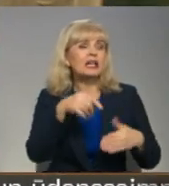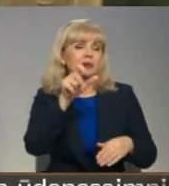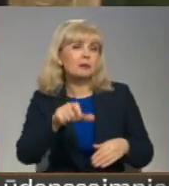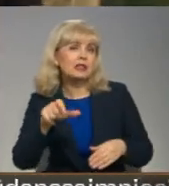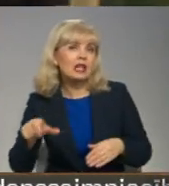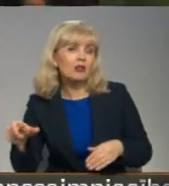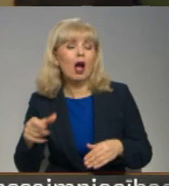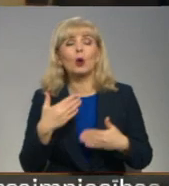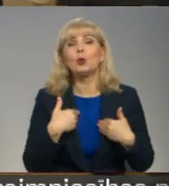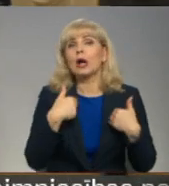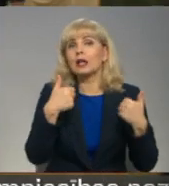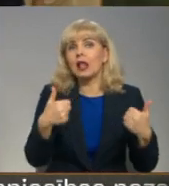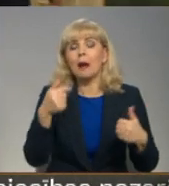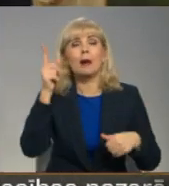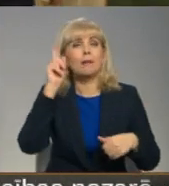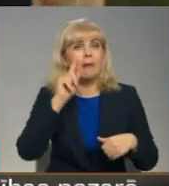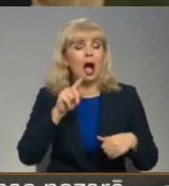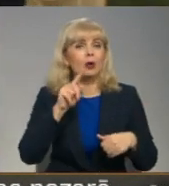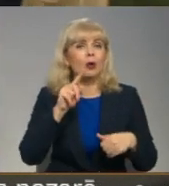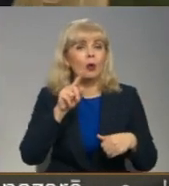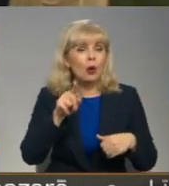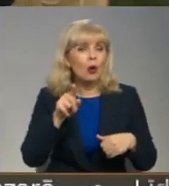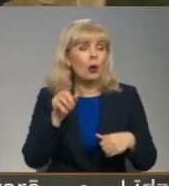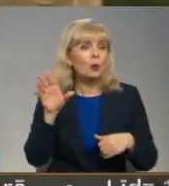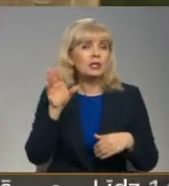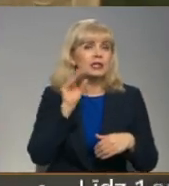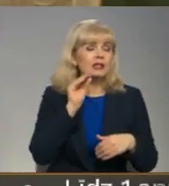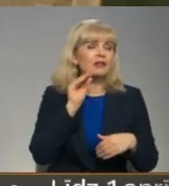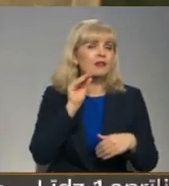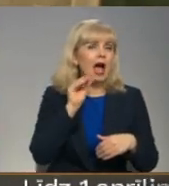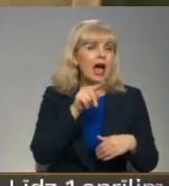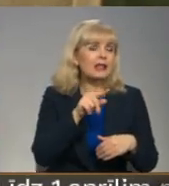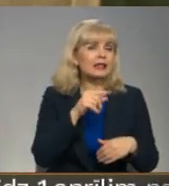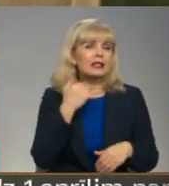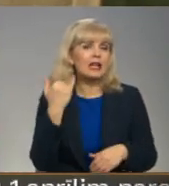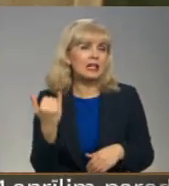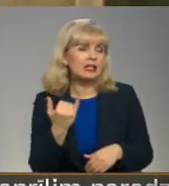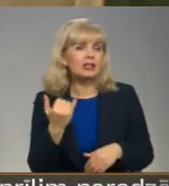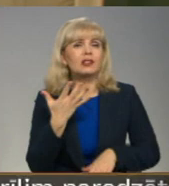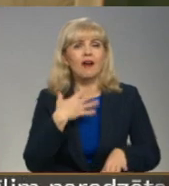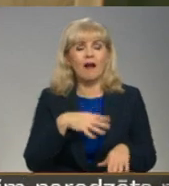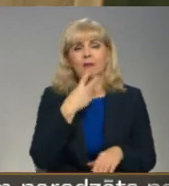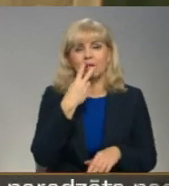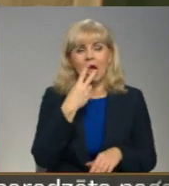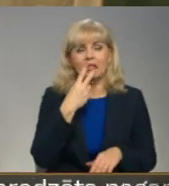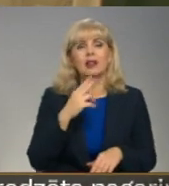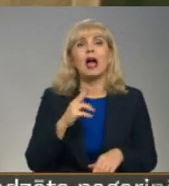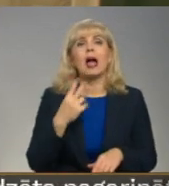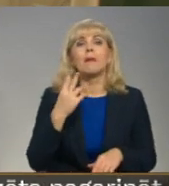labi prot uzturēt intrigu, jo ir vēlme redzēt pēc divām sērijām